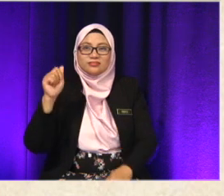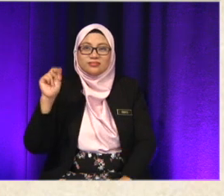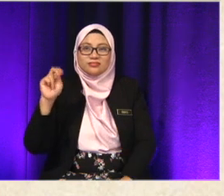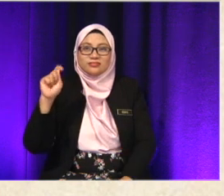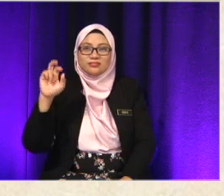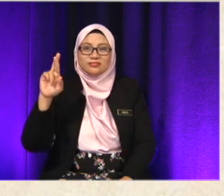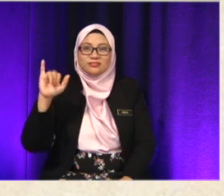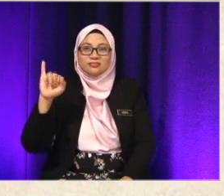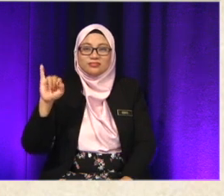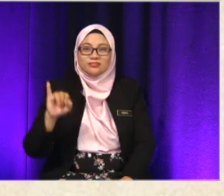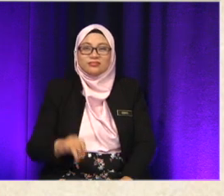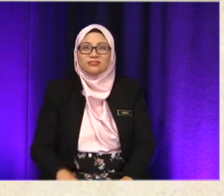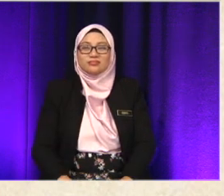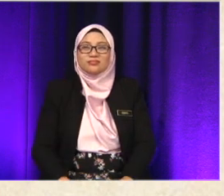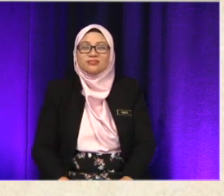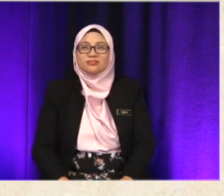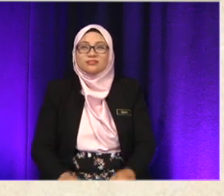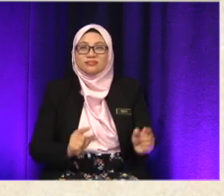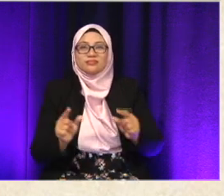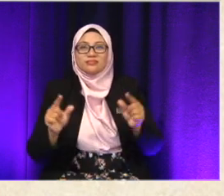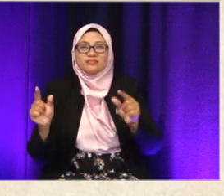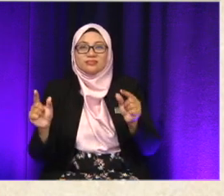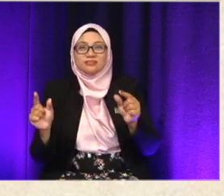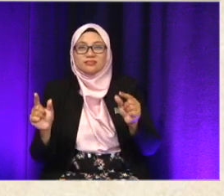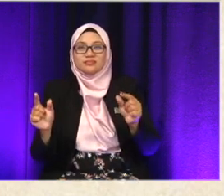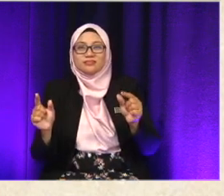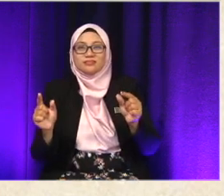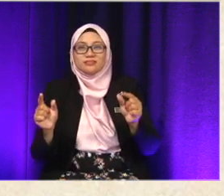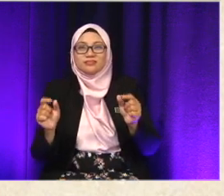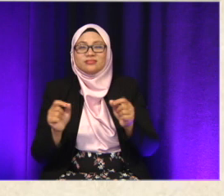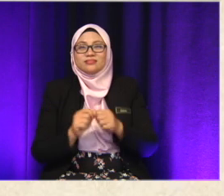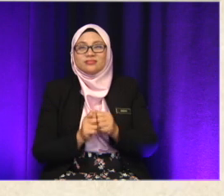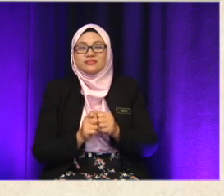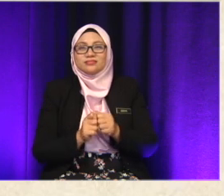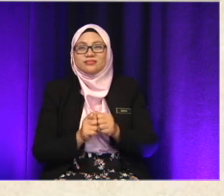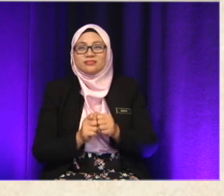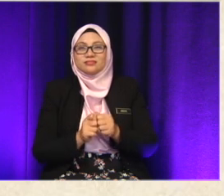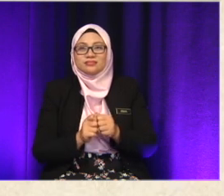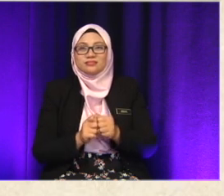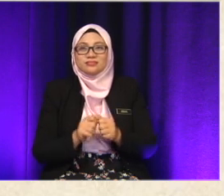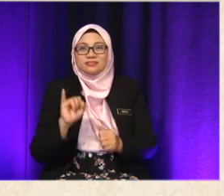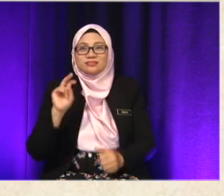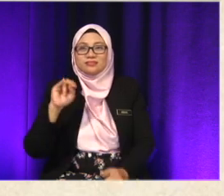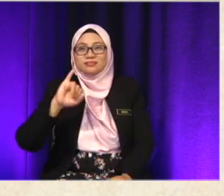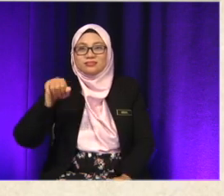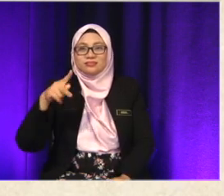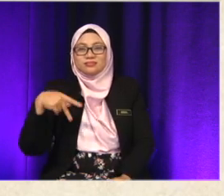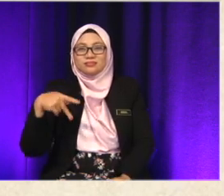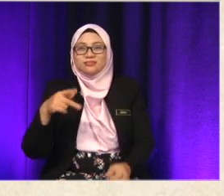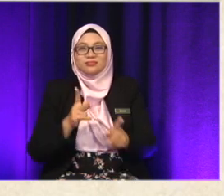kemudian gerakkan idler dan gerakkan berpegas, ada spring. Okey, injak kawalan berarah. Kita teruskan lagi insya-Allah.